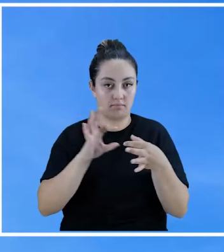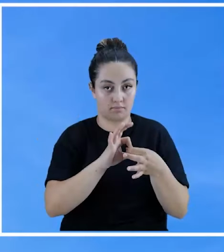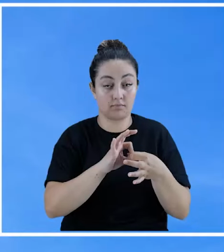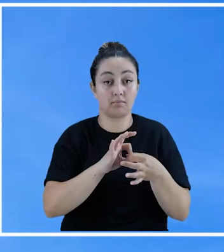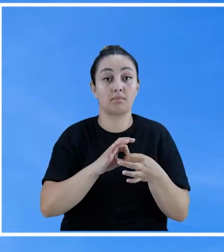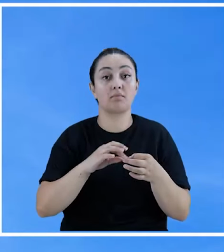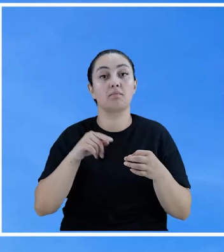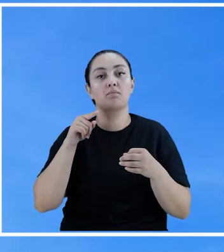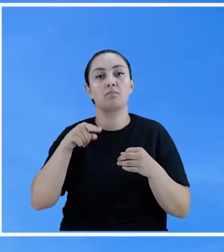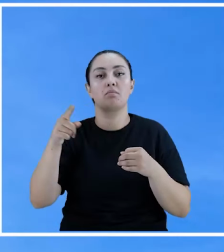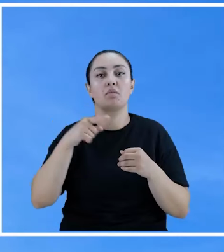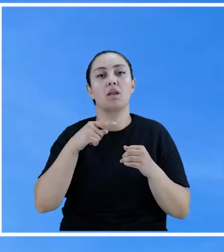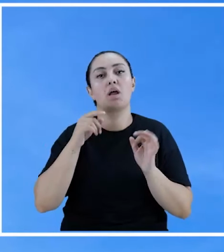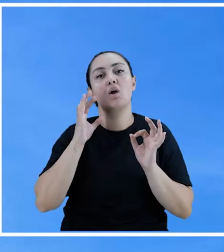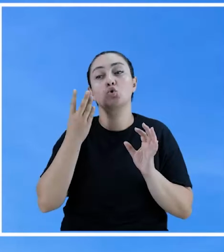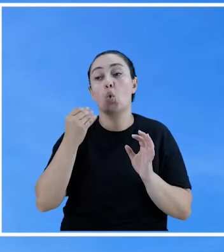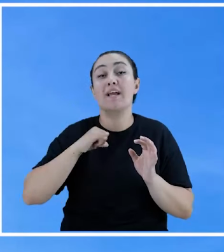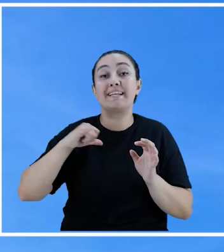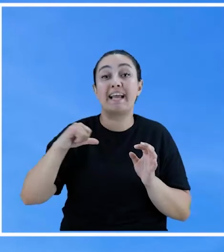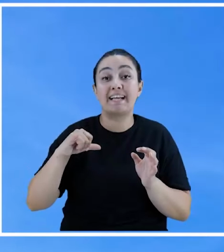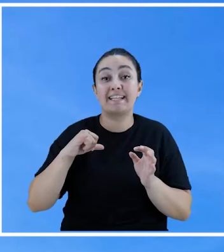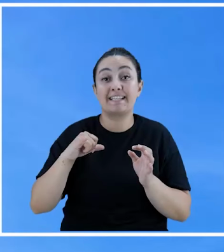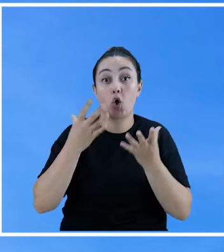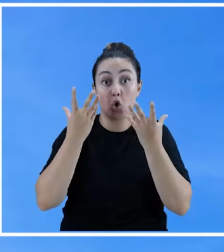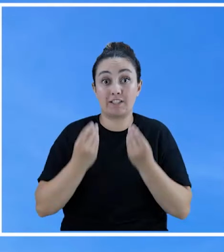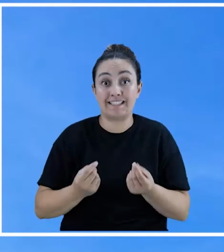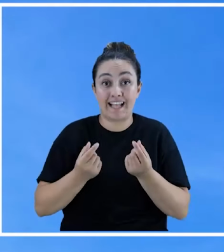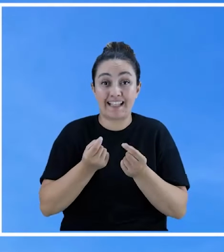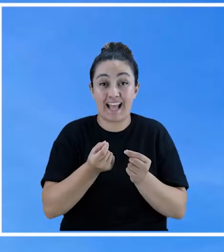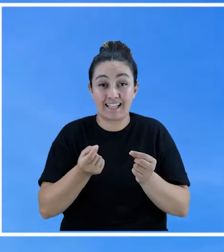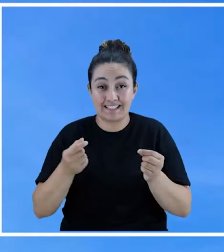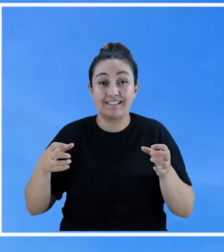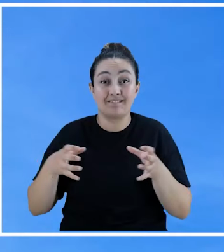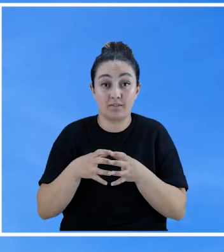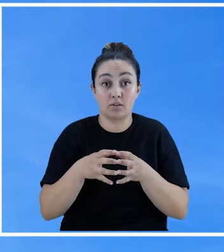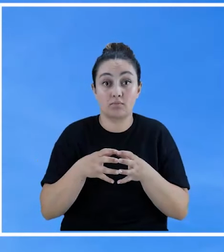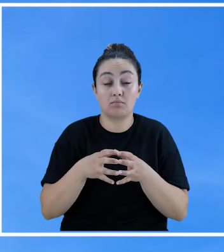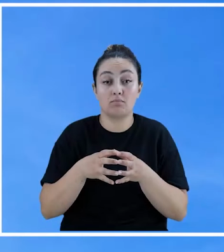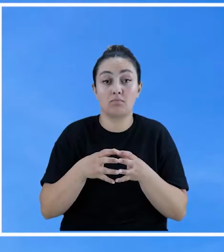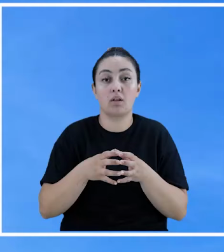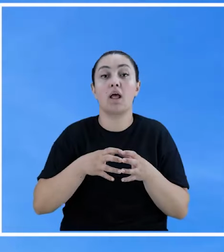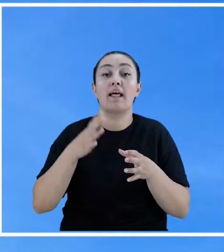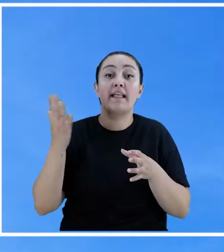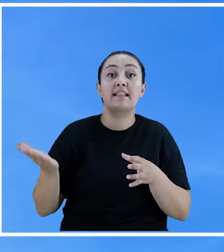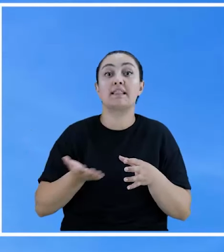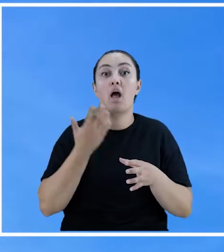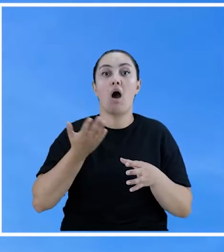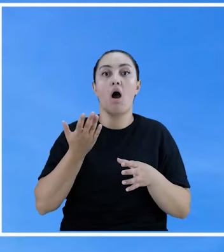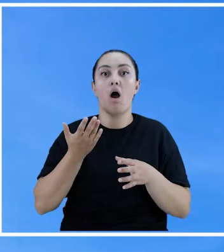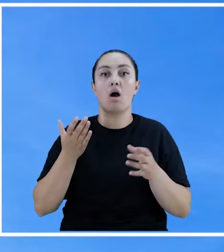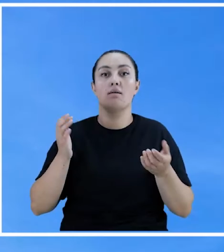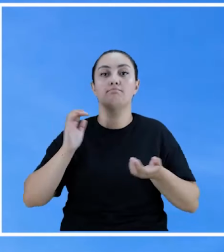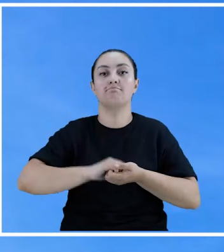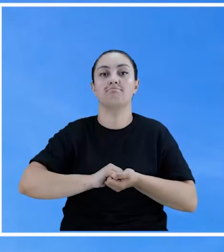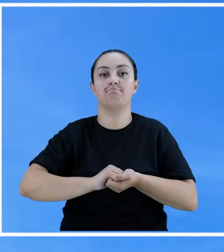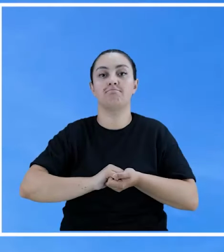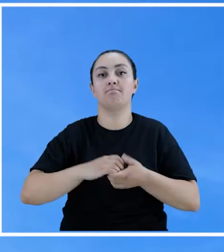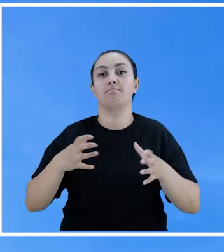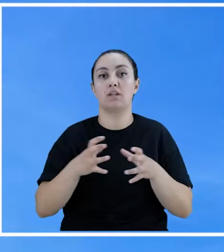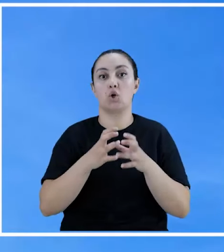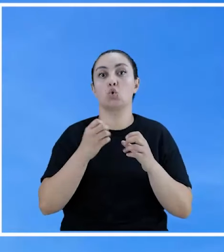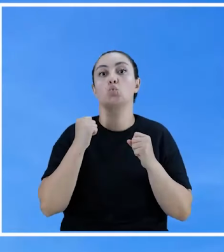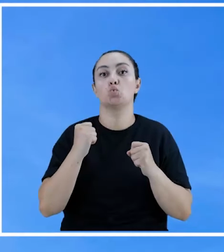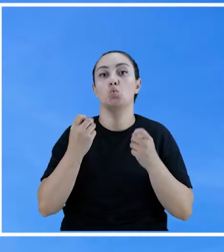kullanarak. Tanecikler birbirine ne kadar yakın olursa o kadar daha fazla kayma dayanımı